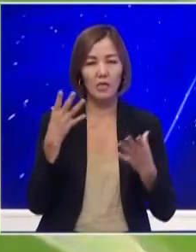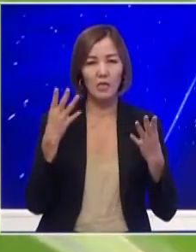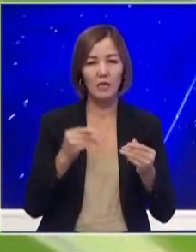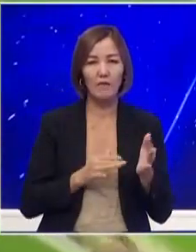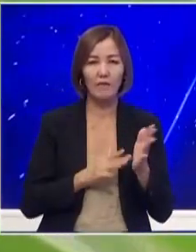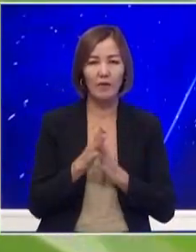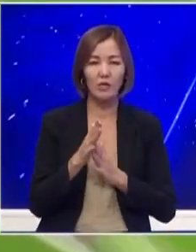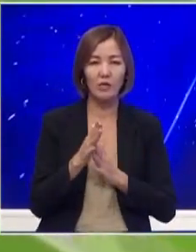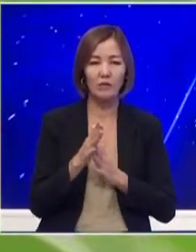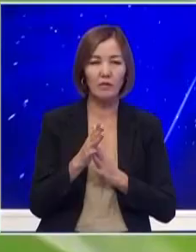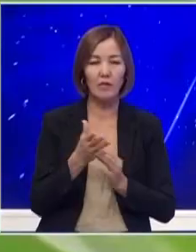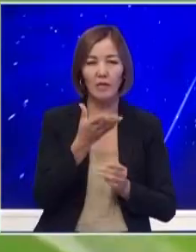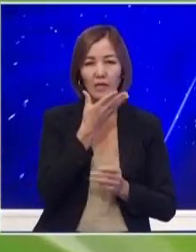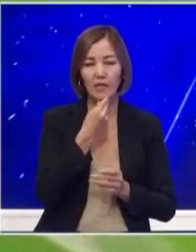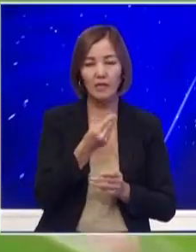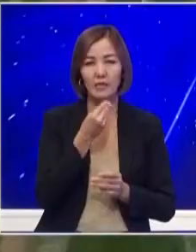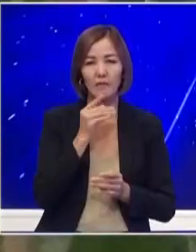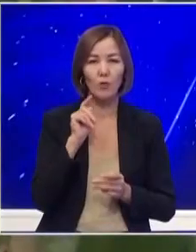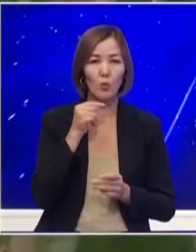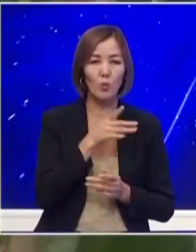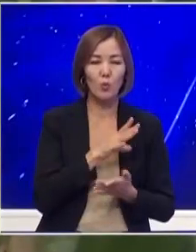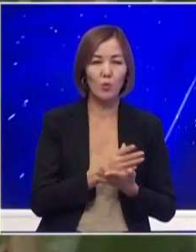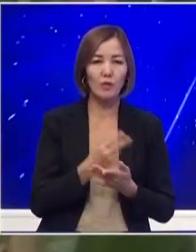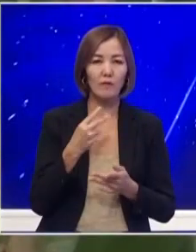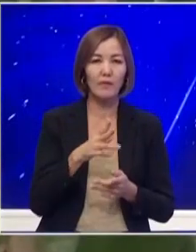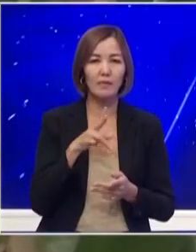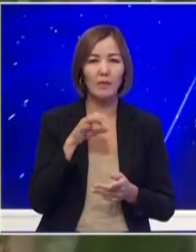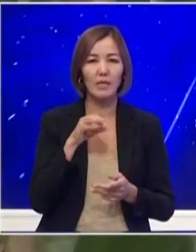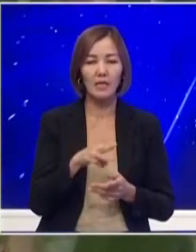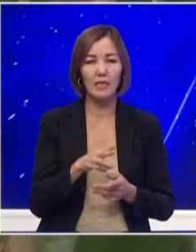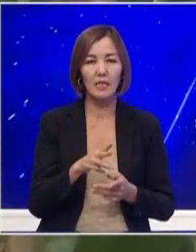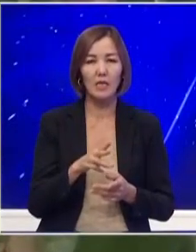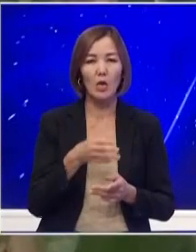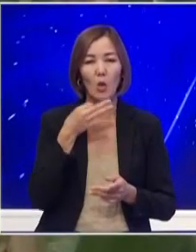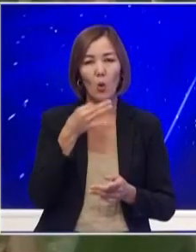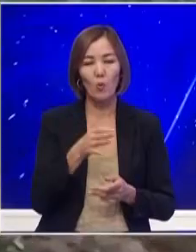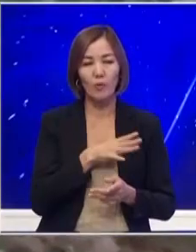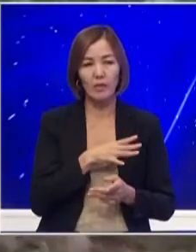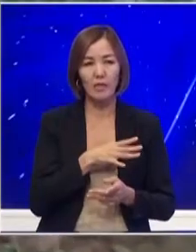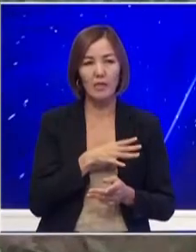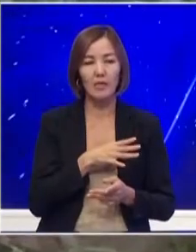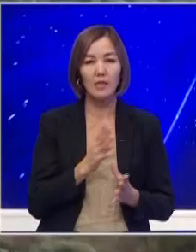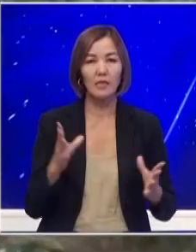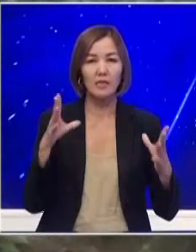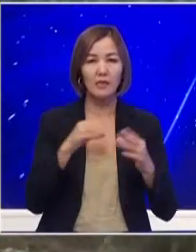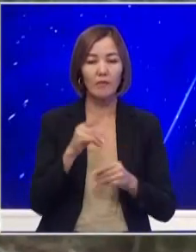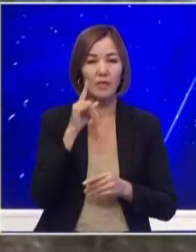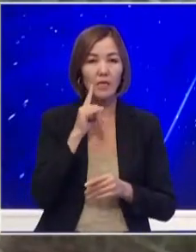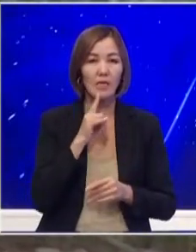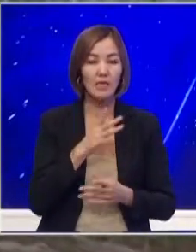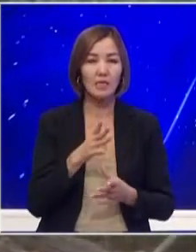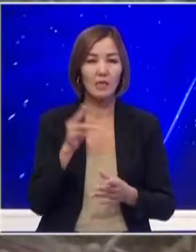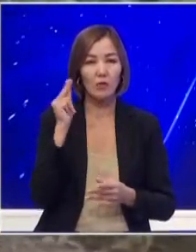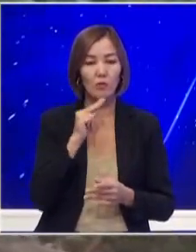выращиванием царицы полей. За плечами Диляры 20 лет стажа в агросфере. В результате кропотливой совместной работы с казахстанскими